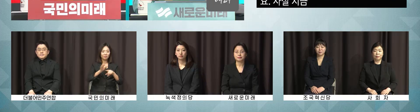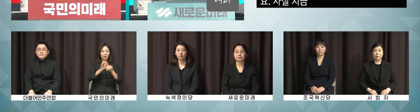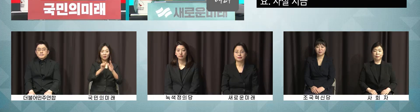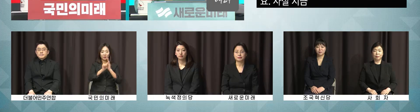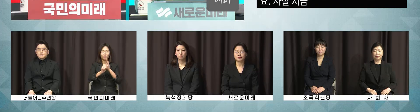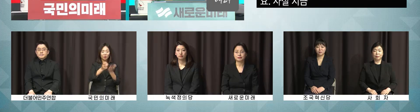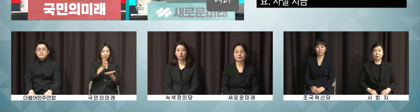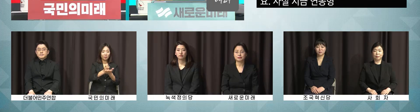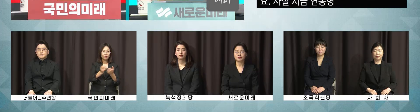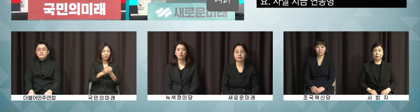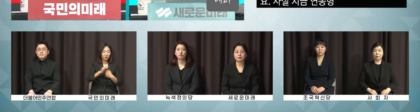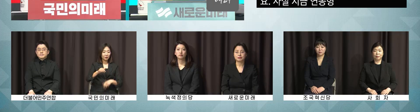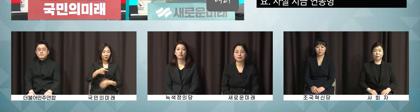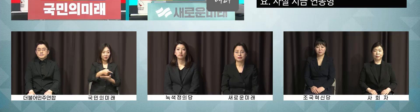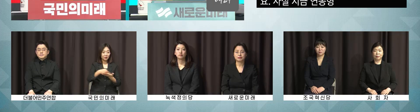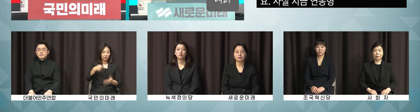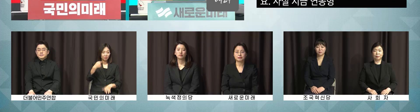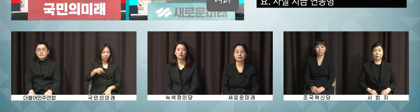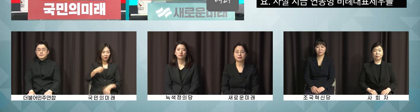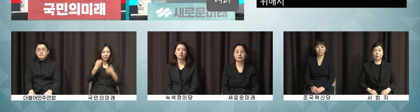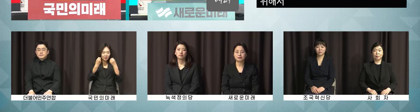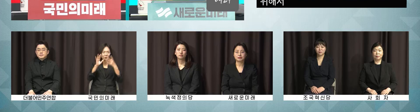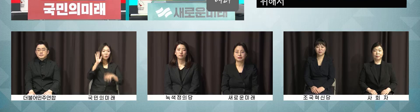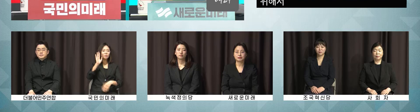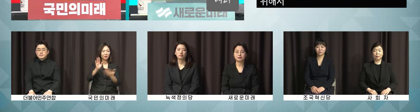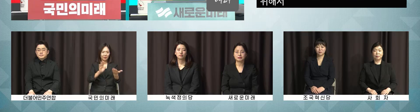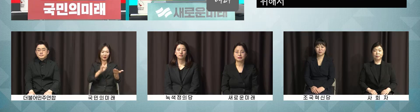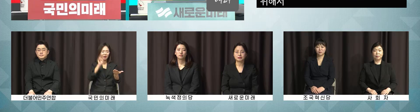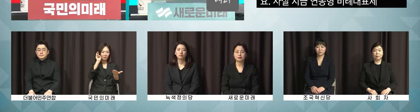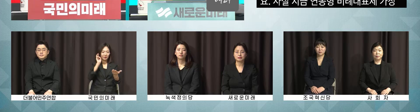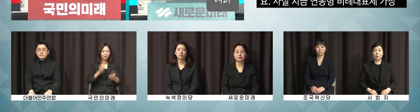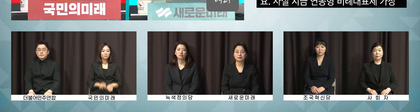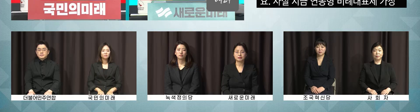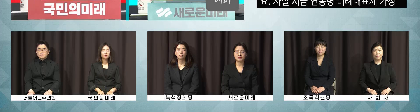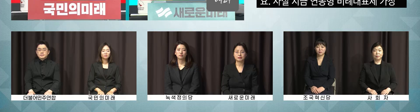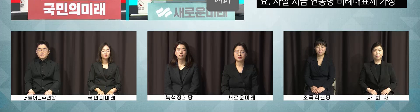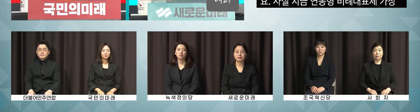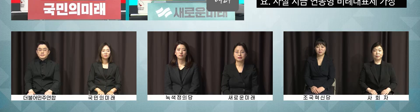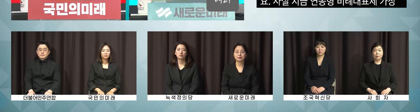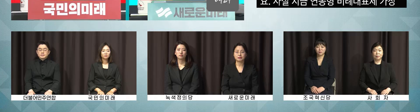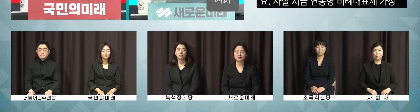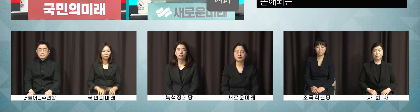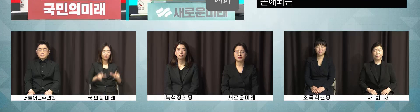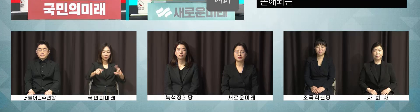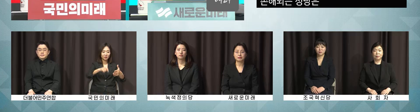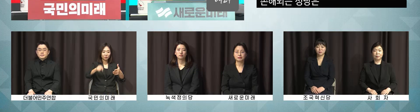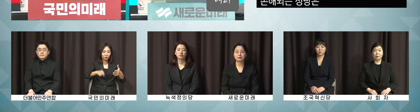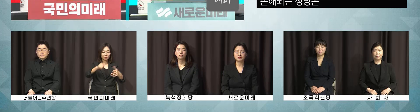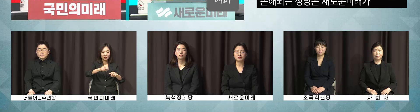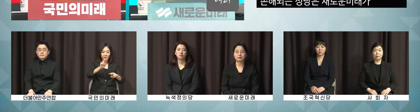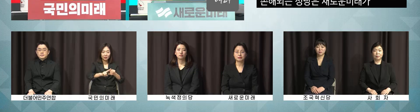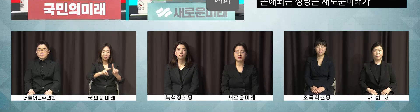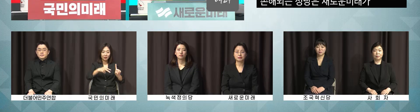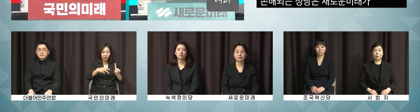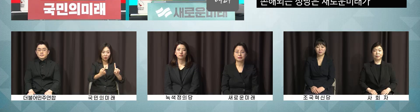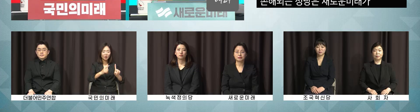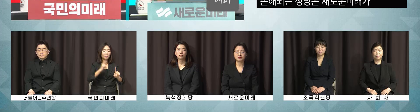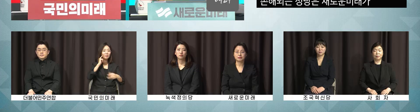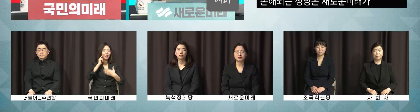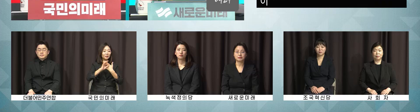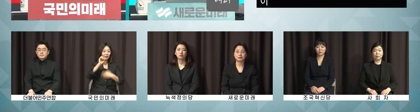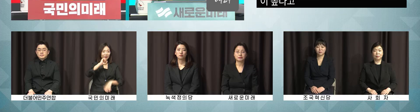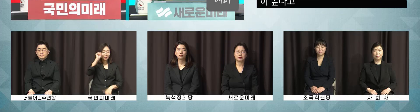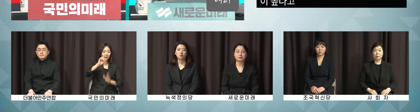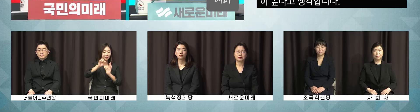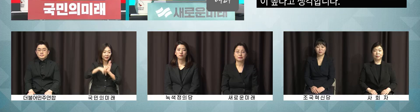제도에서 가장 손해보는 정당은 새로운 미래가 될 가능성이 매우 높다 이렇게 생각합니다. 지역구에서 한 석이라도 만약에 당선되는